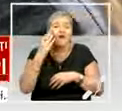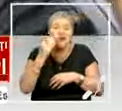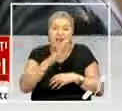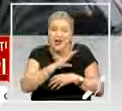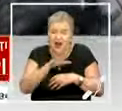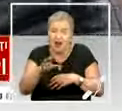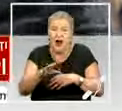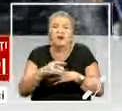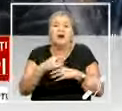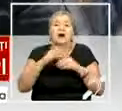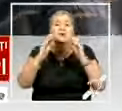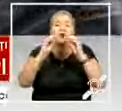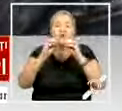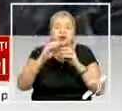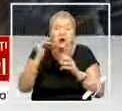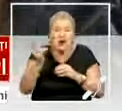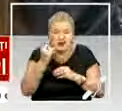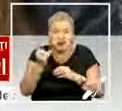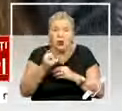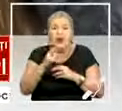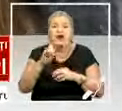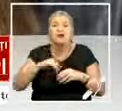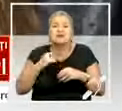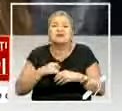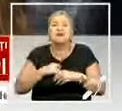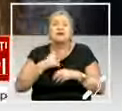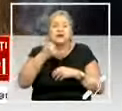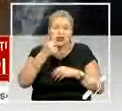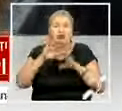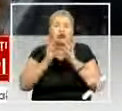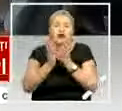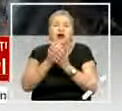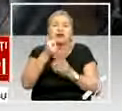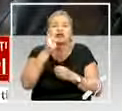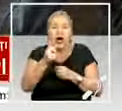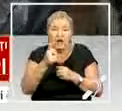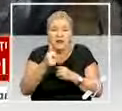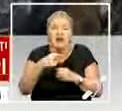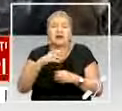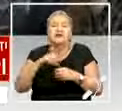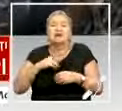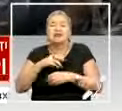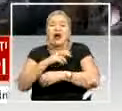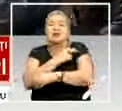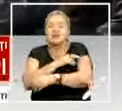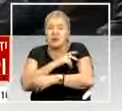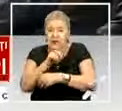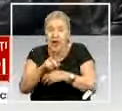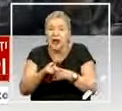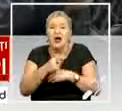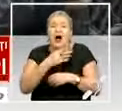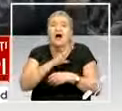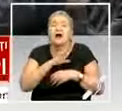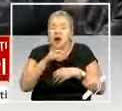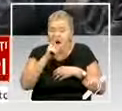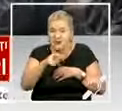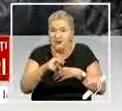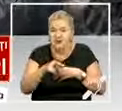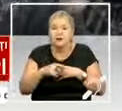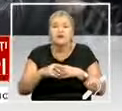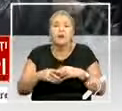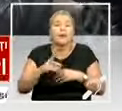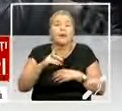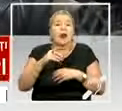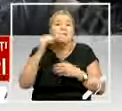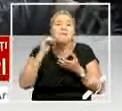gravă și profesoara de istorie. La câțiva metri depărtare, azi noapte, în fața Ministerului Educației s-au strâns alte câteva mii de